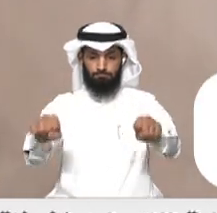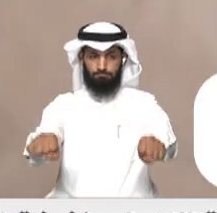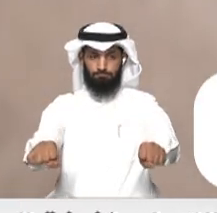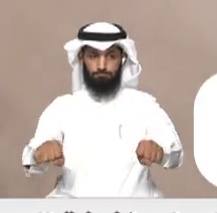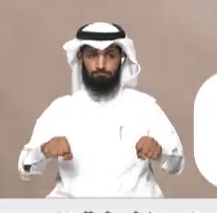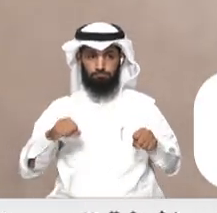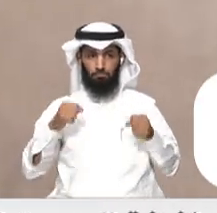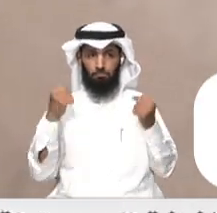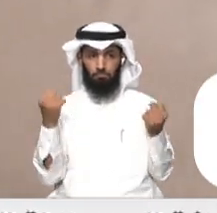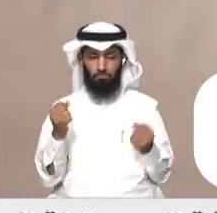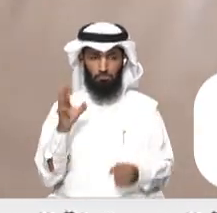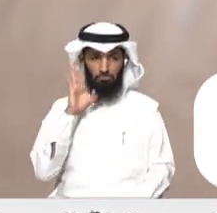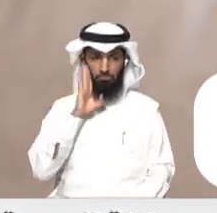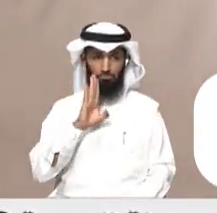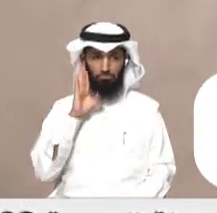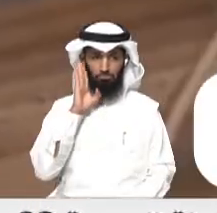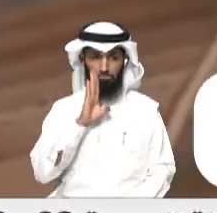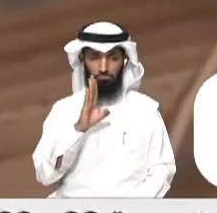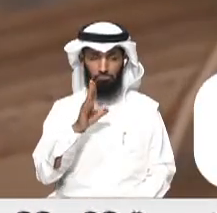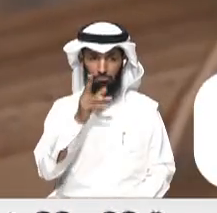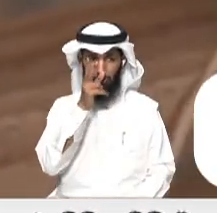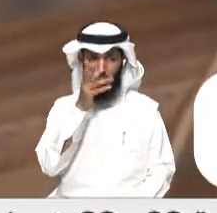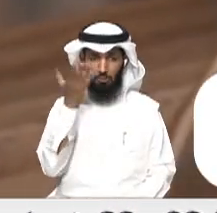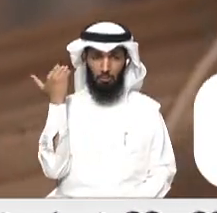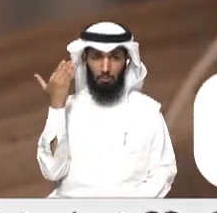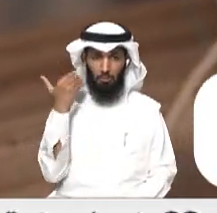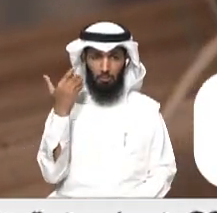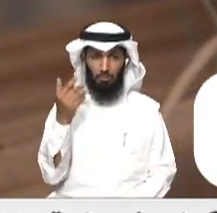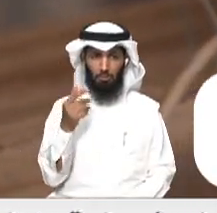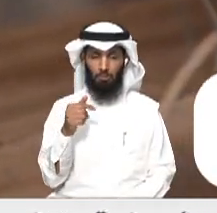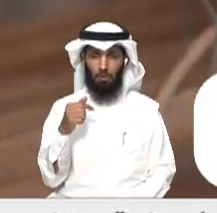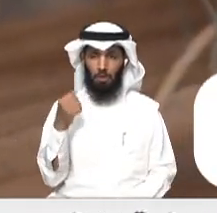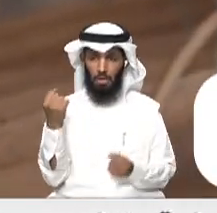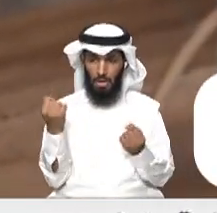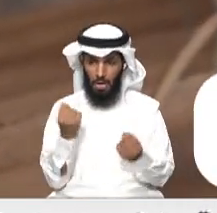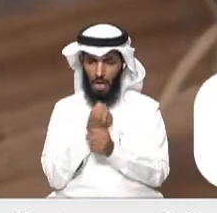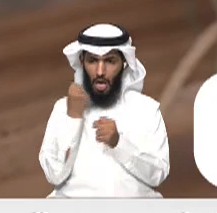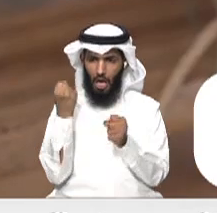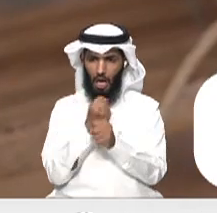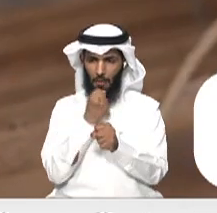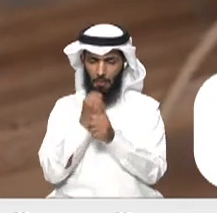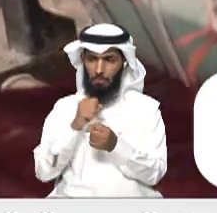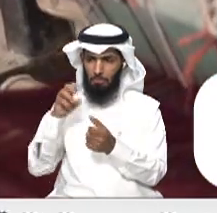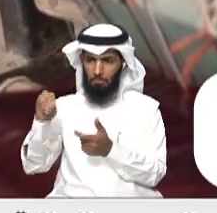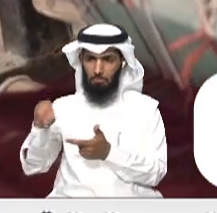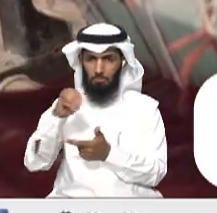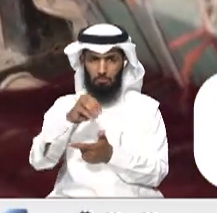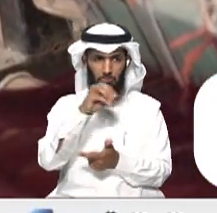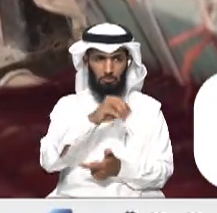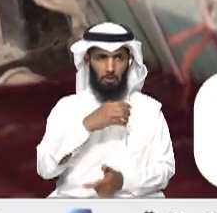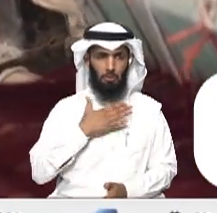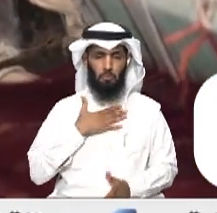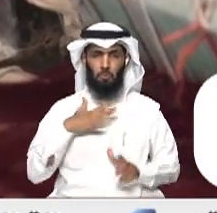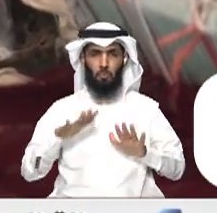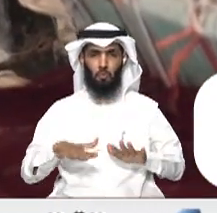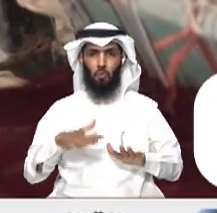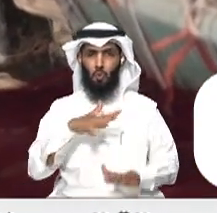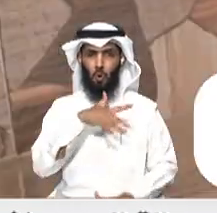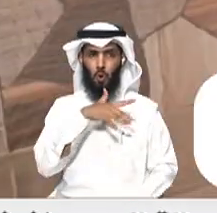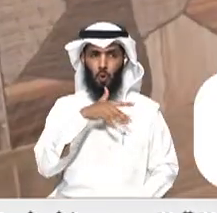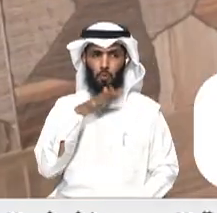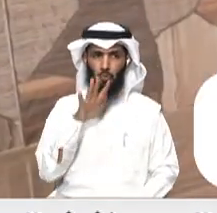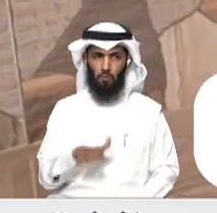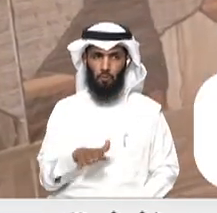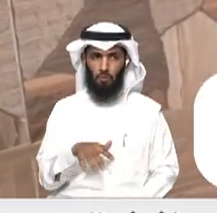للرزق، واشتغلت في دور المجاورة، وبعدين رجعت واشتغلت هنا في عمان، وأنا رجعت